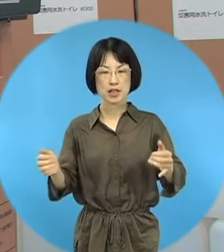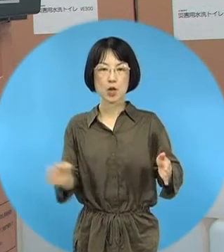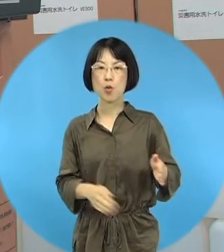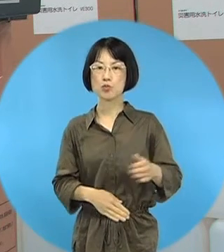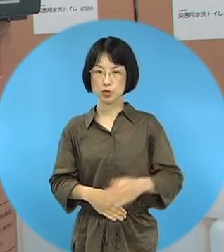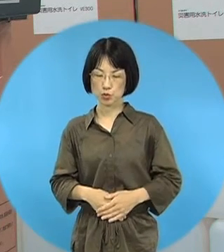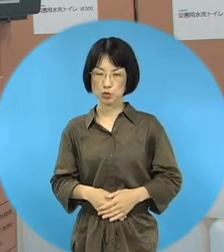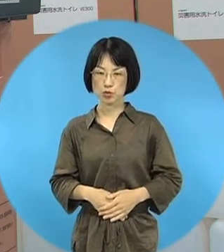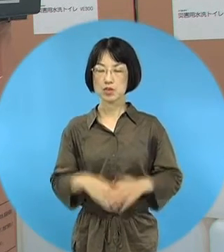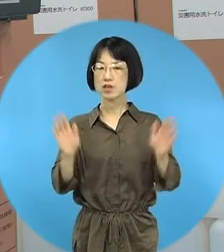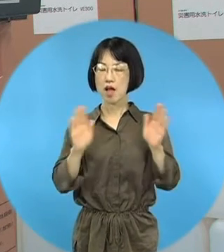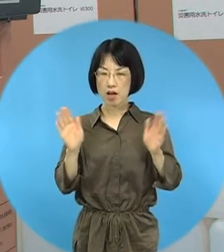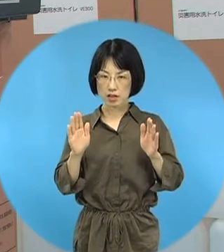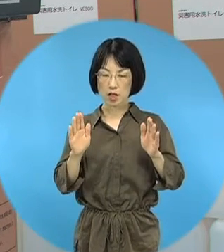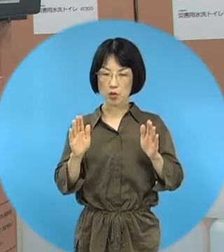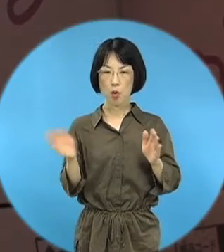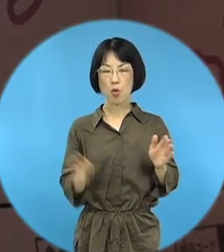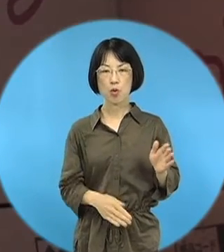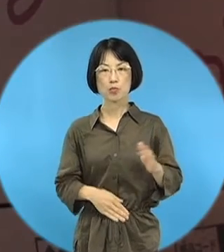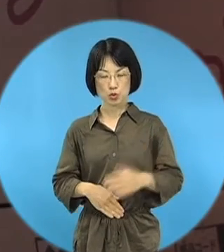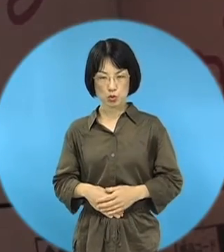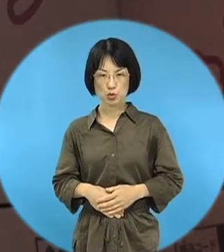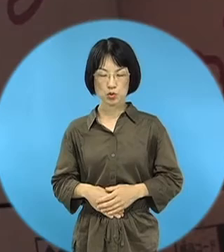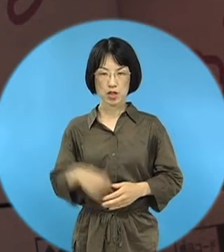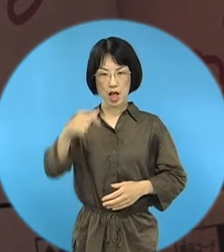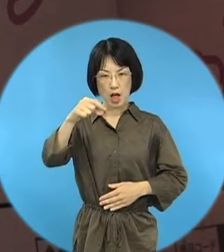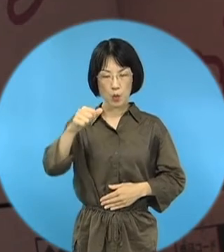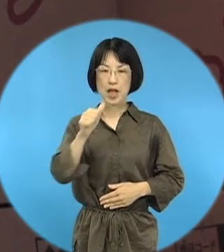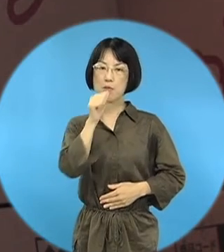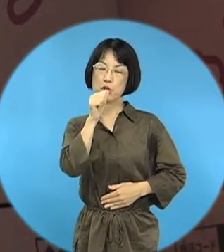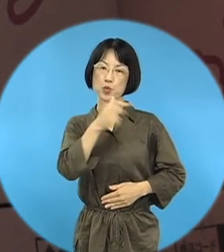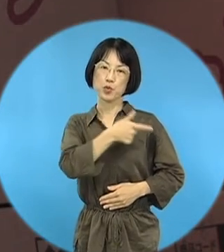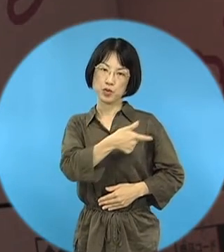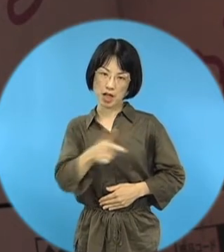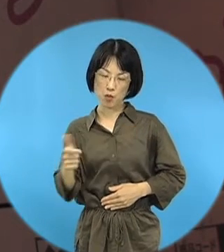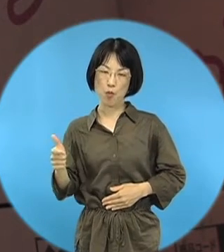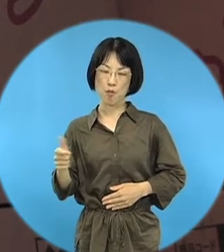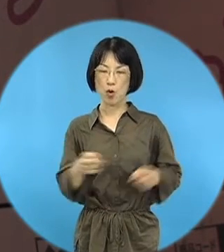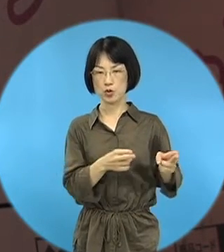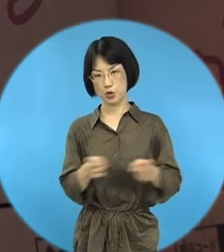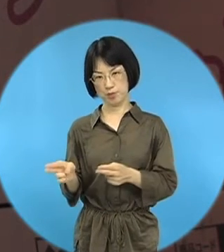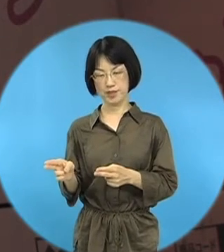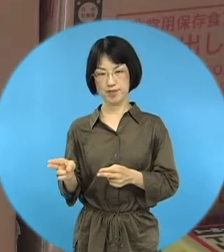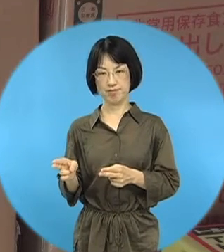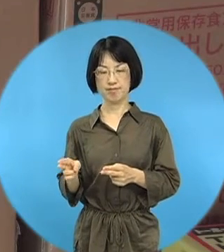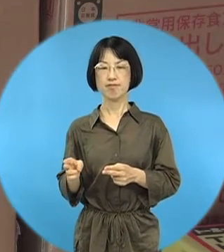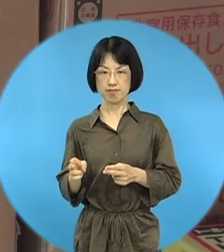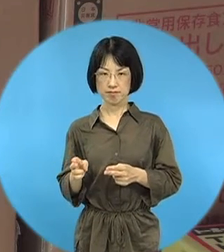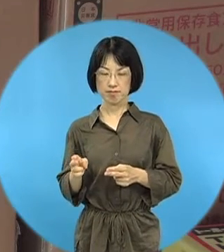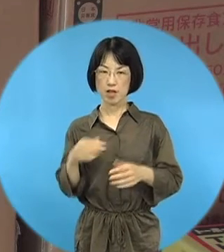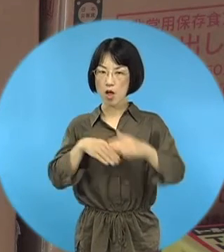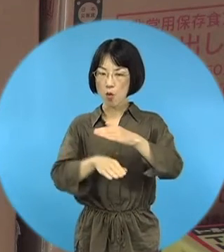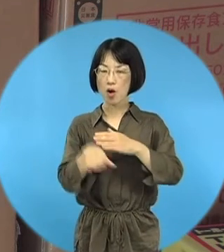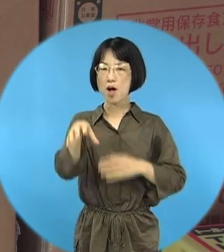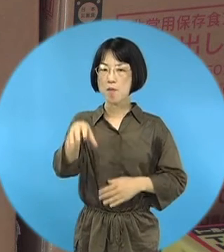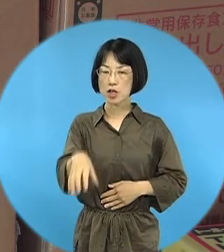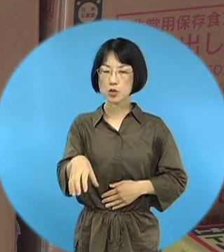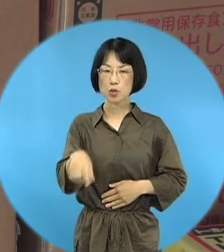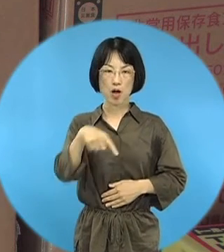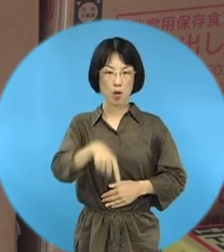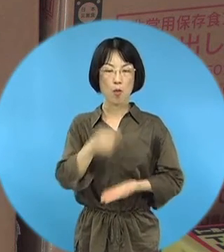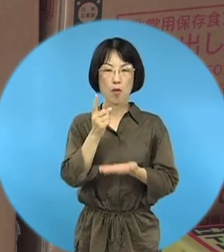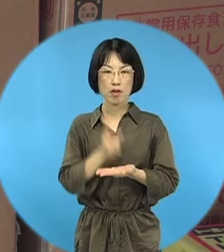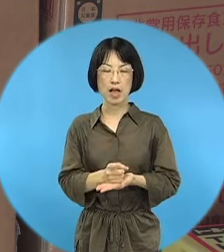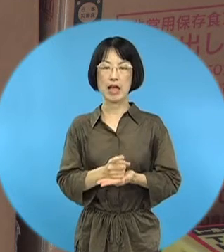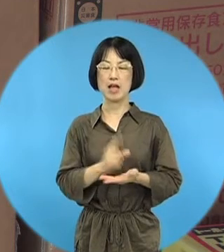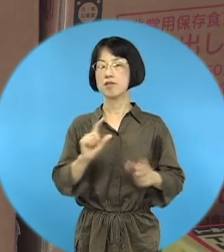人用紙おむつから、乳幼児向けの紙おむつや粉ミルク、哺乳瓶なども備蓄しています。保管場所はこちら